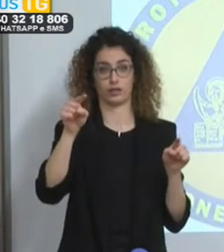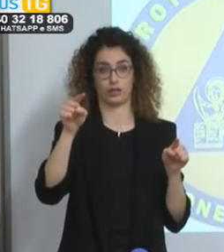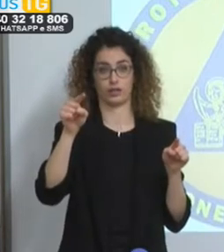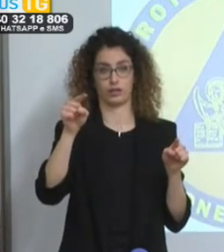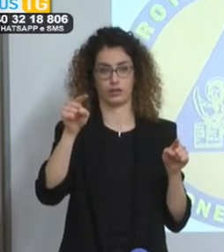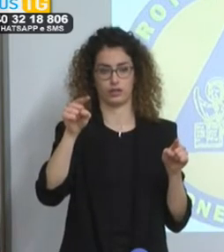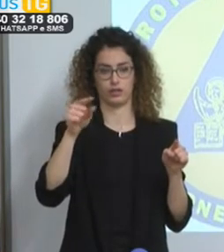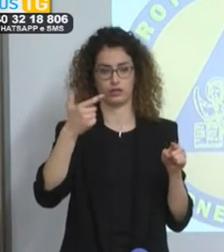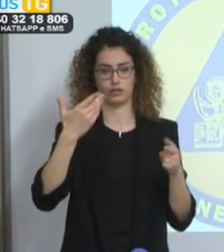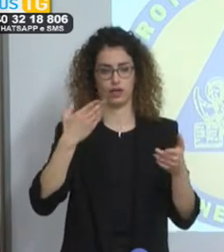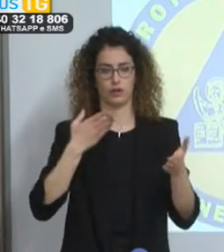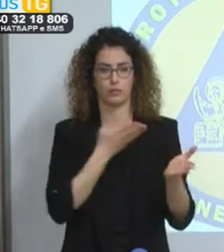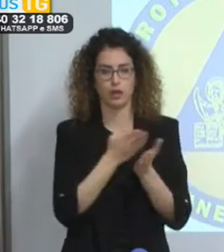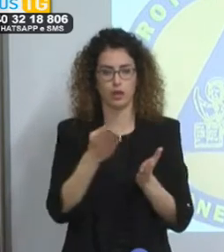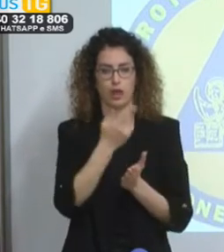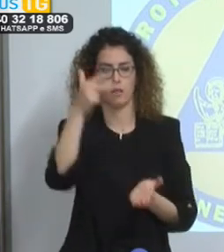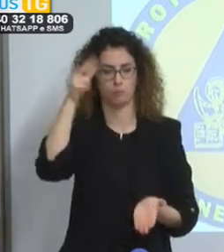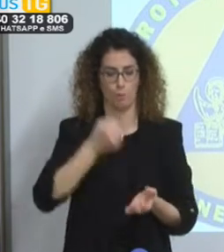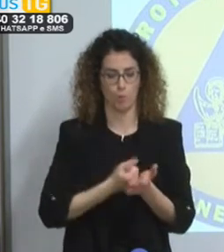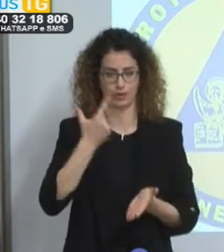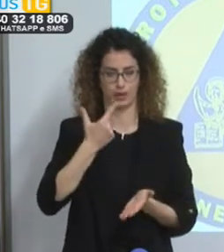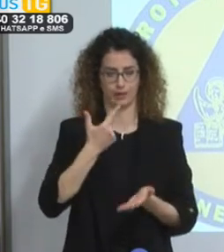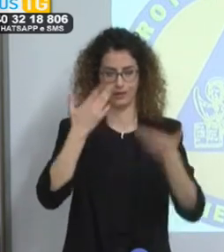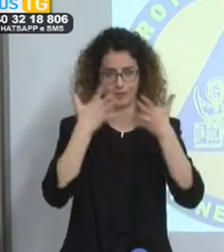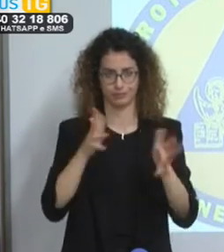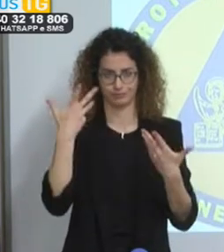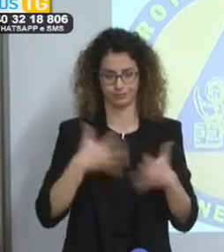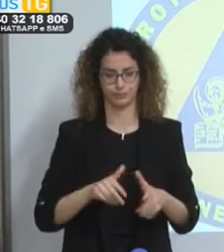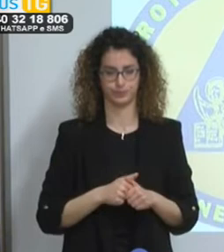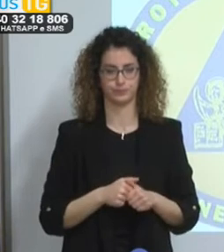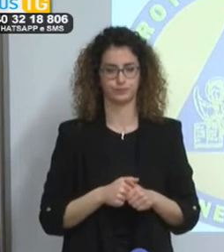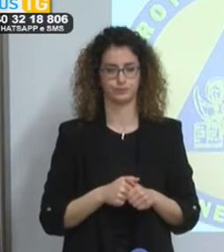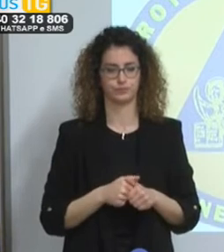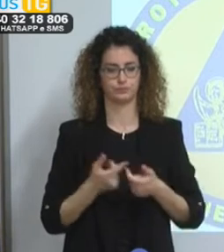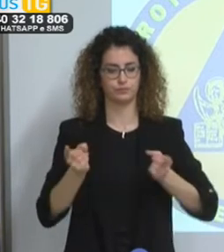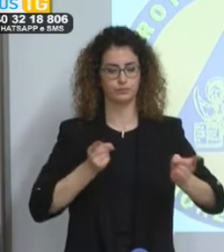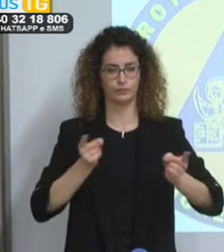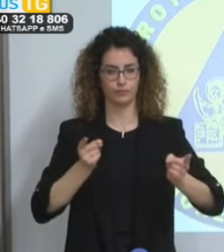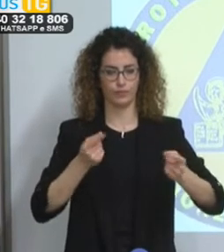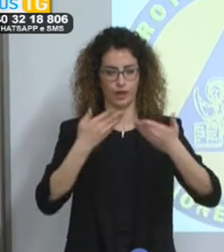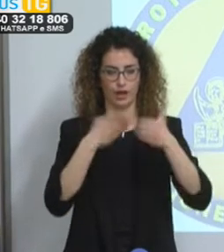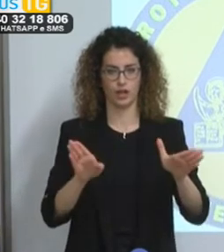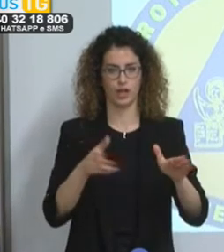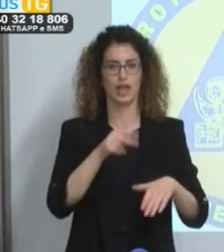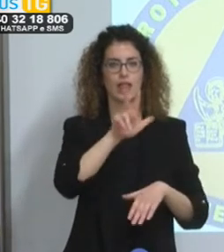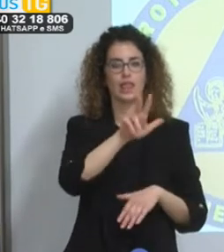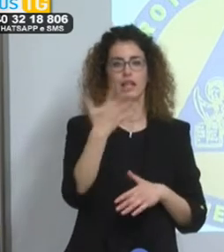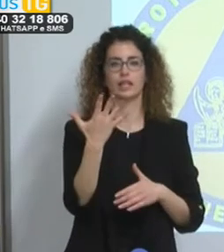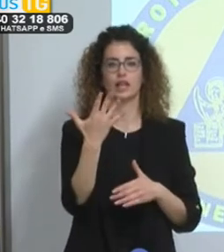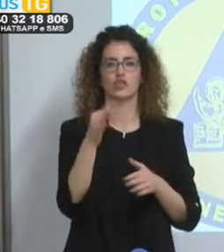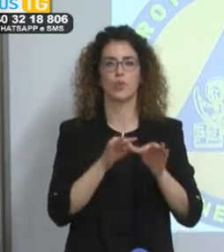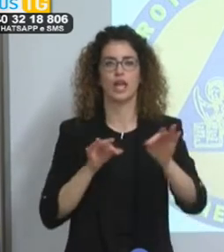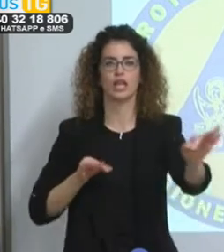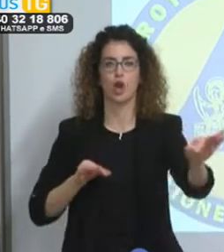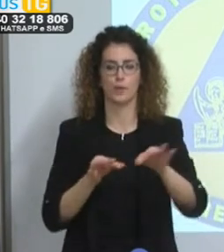un itinerario importante già di aperture fatte. Comunque il tratto che apriremo sarà di 35 km, se